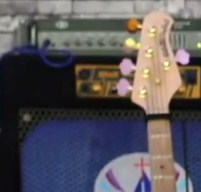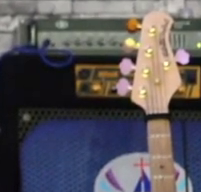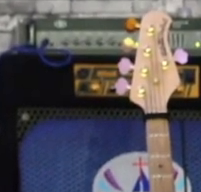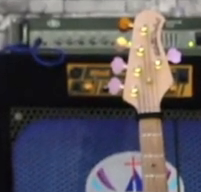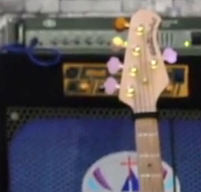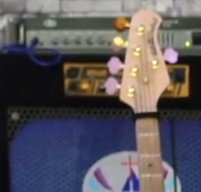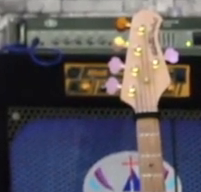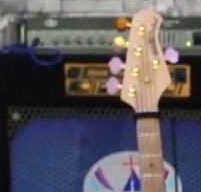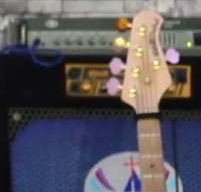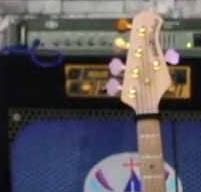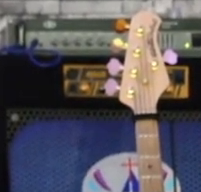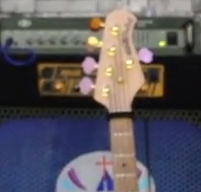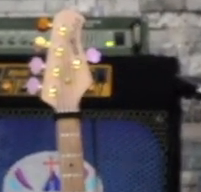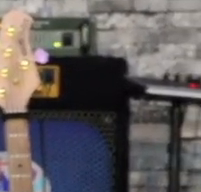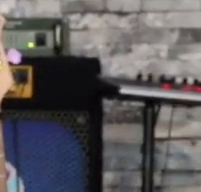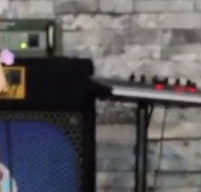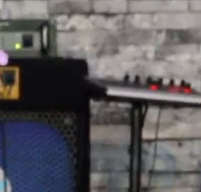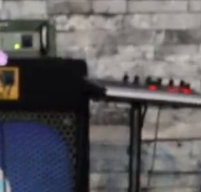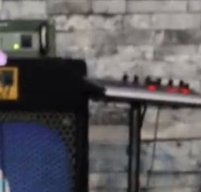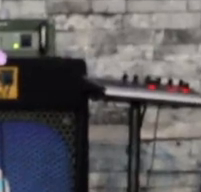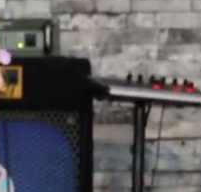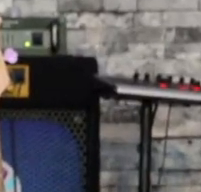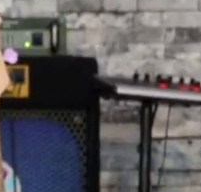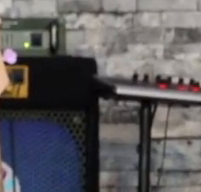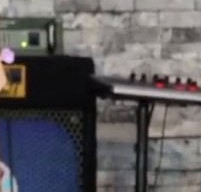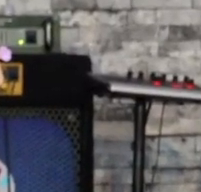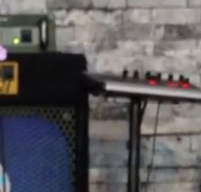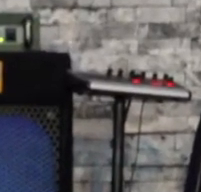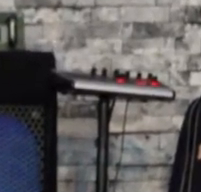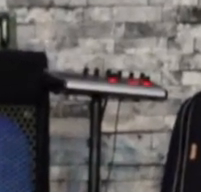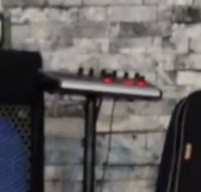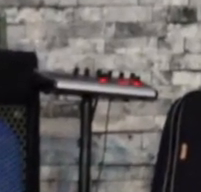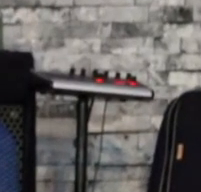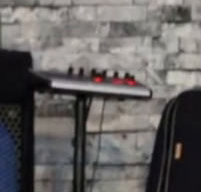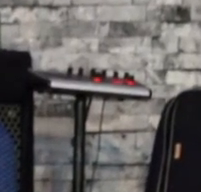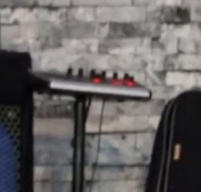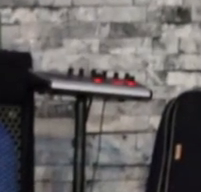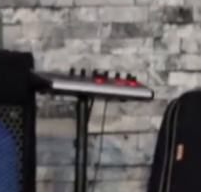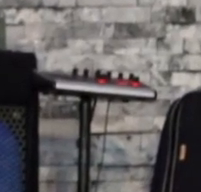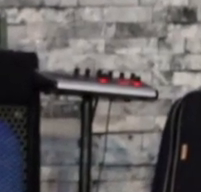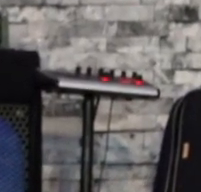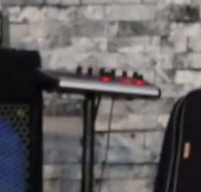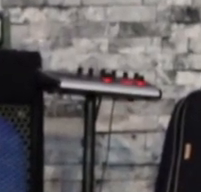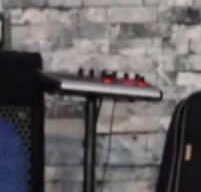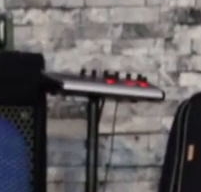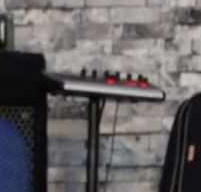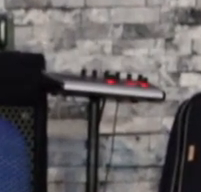sababu ni watu ya rika yangu. The people of my. Nikawaambia sisi tuko na ka computer. We have a computer. Hako ka